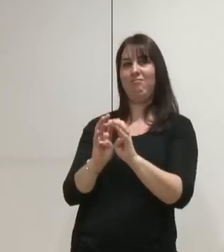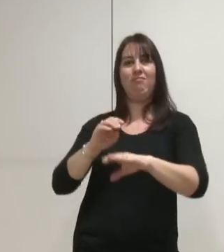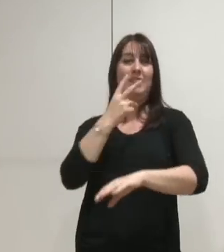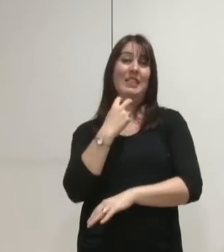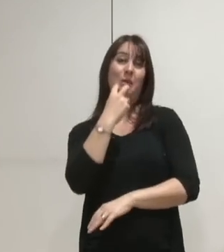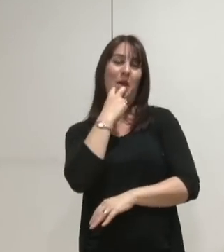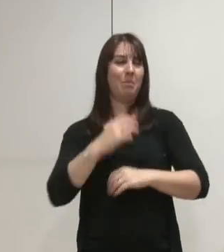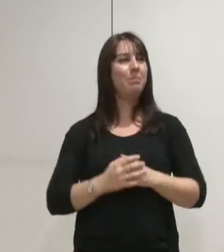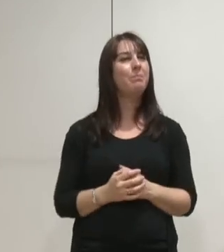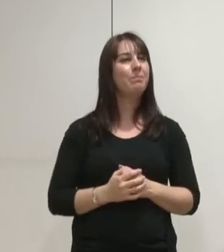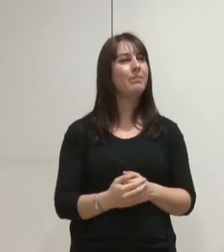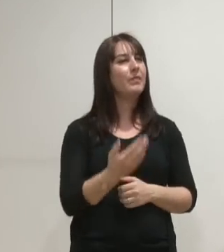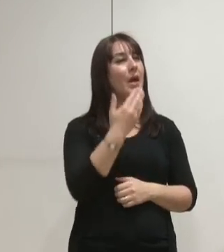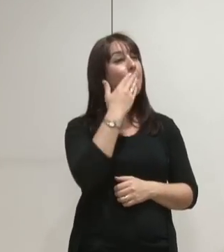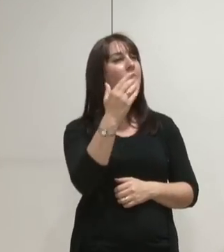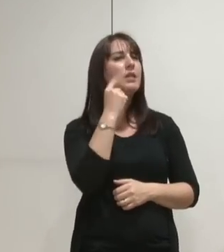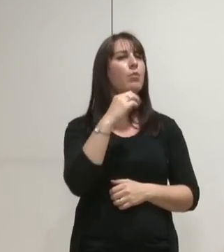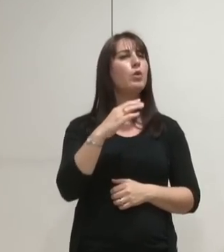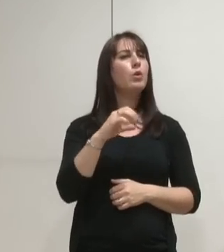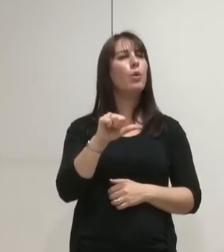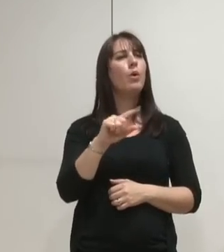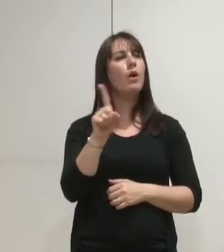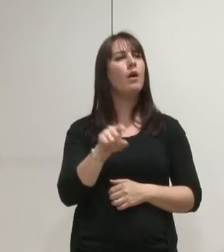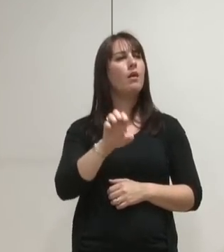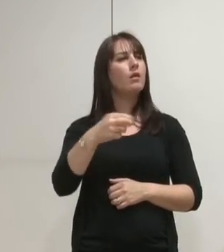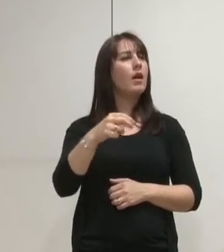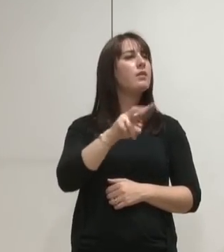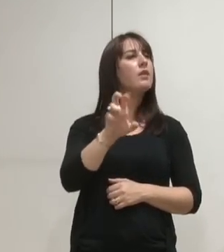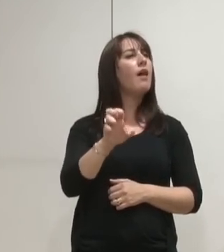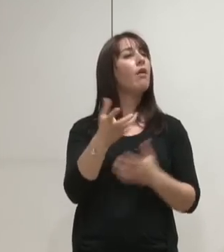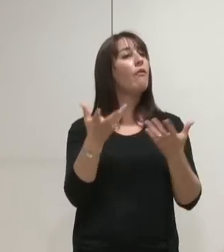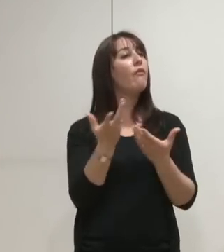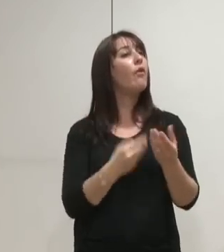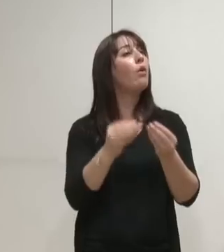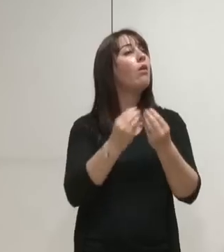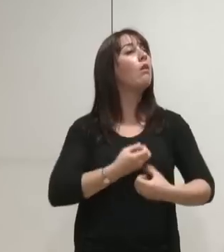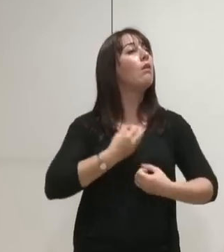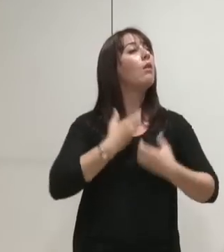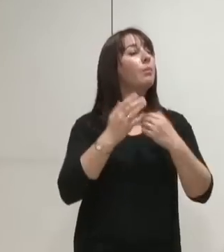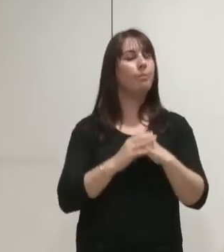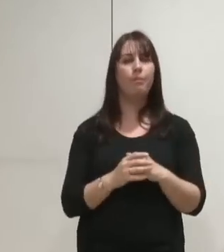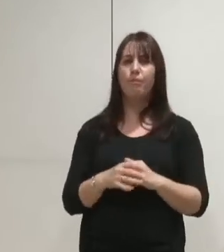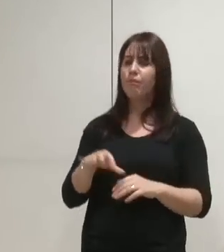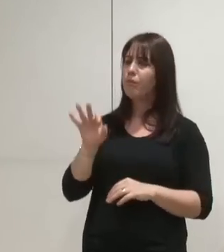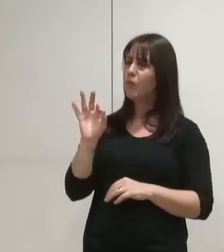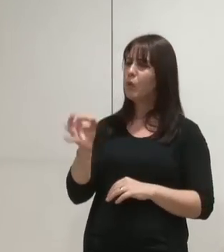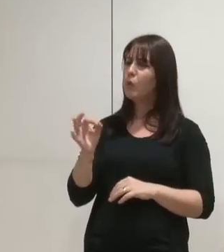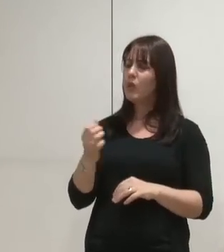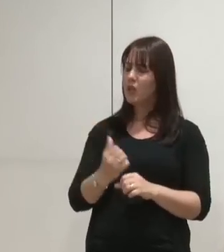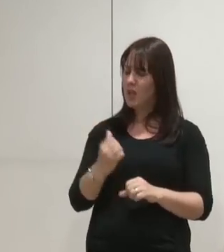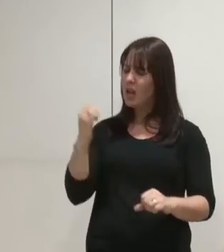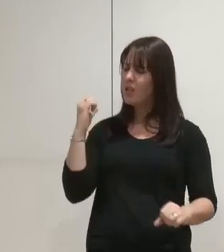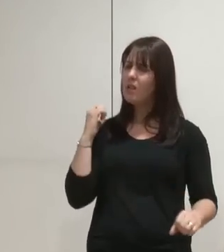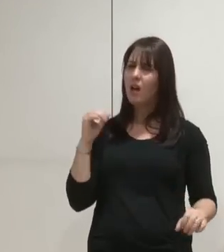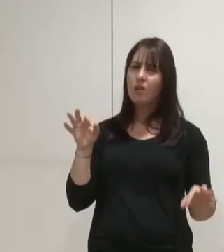merci monsieur m'a demandé la parole oui simple l'an dernier déjà nous avions demandé